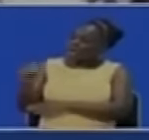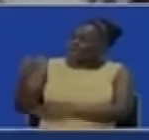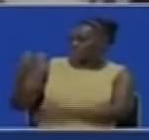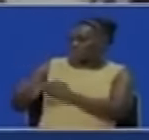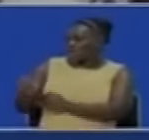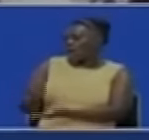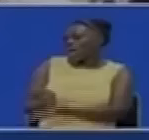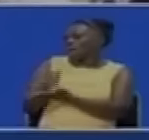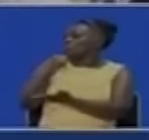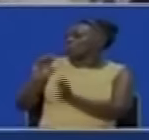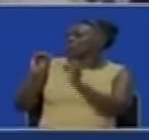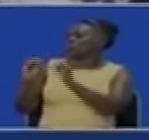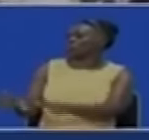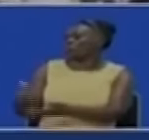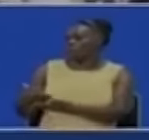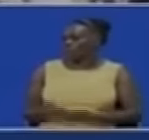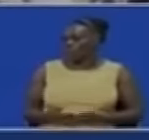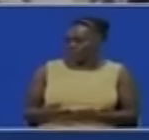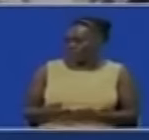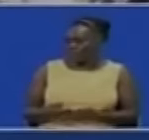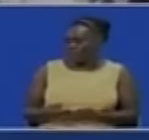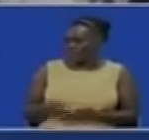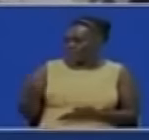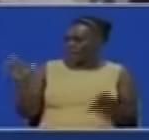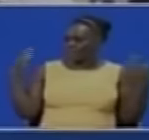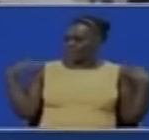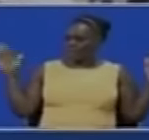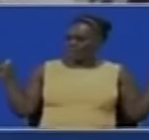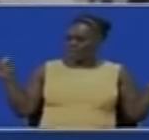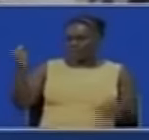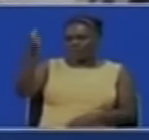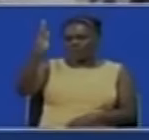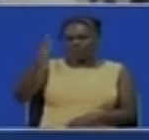kuliko angetupa mtoto, kwa sababu hiyo ni malaika wa Mungu.